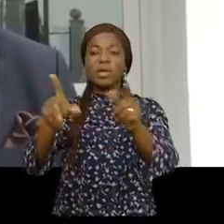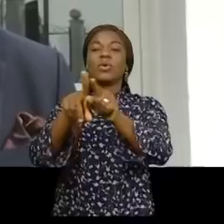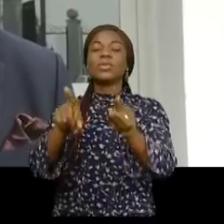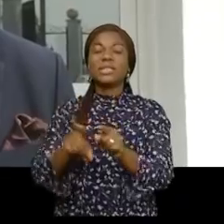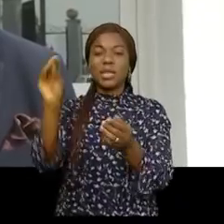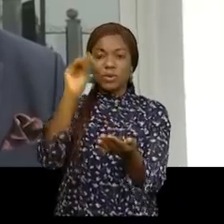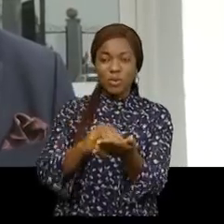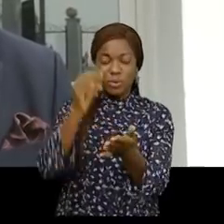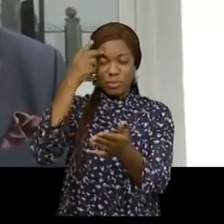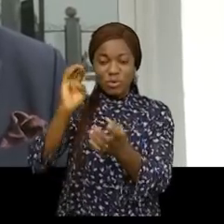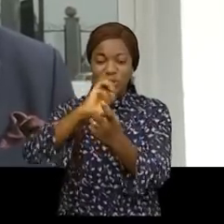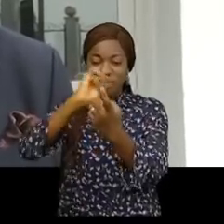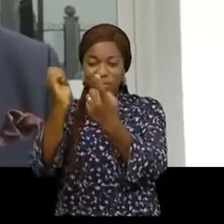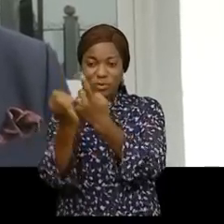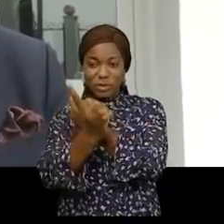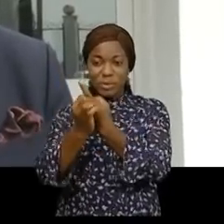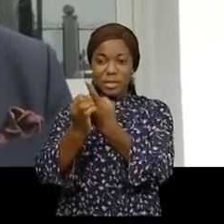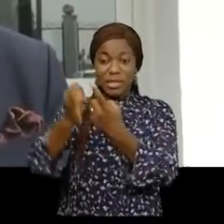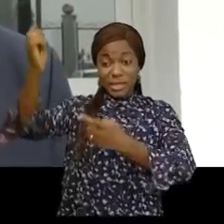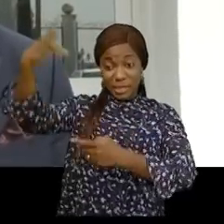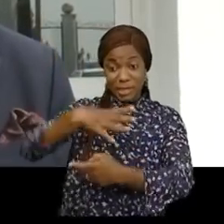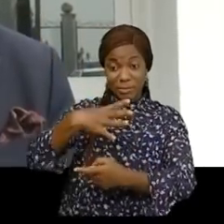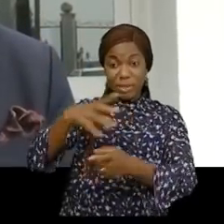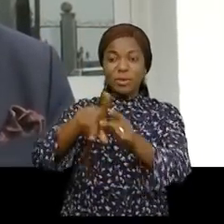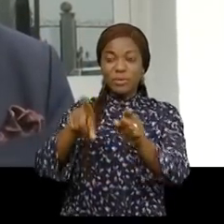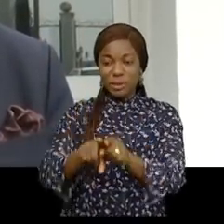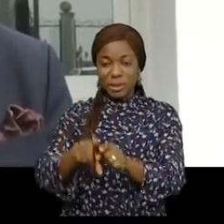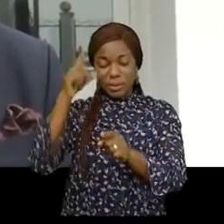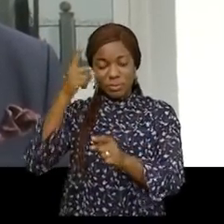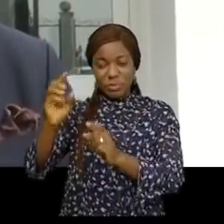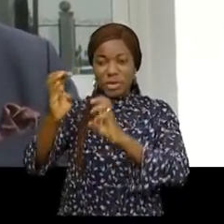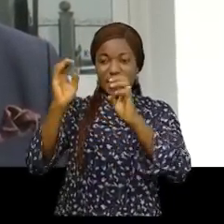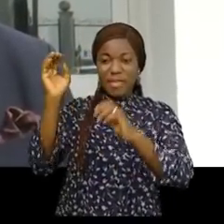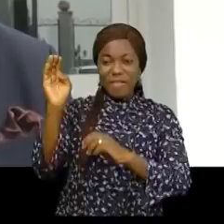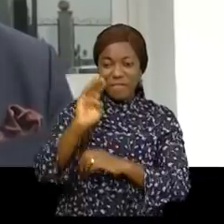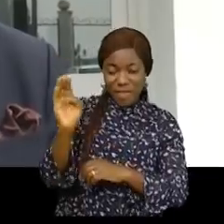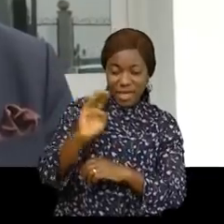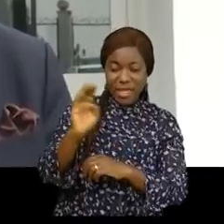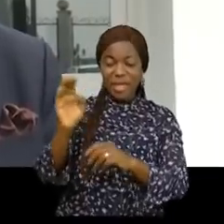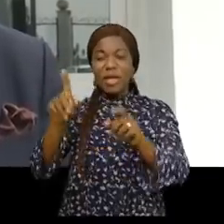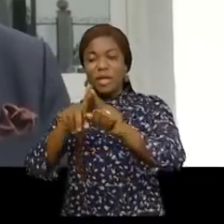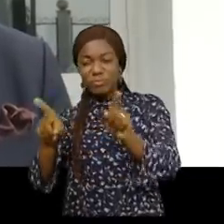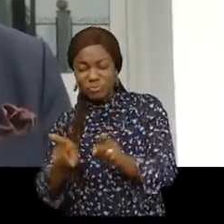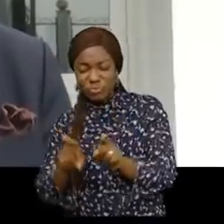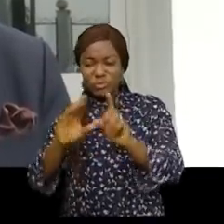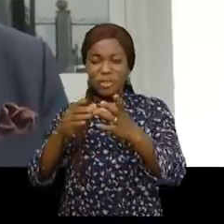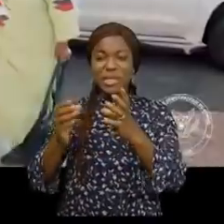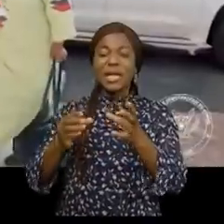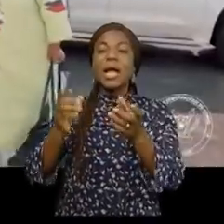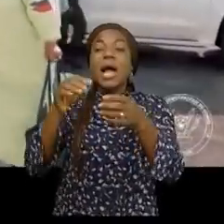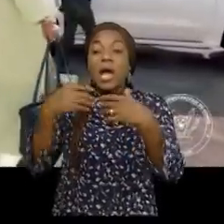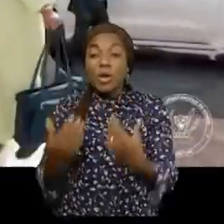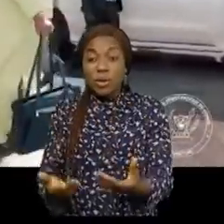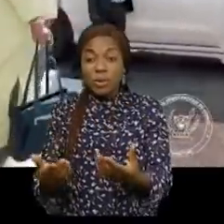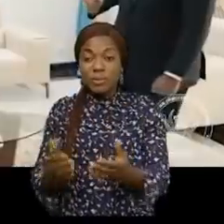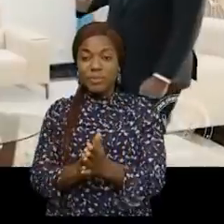aussi l'environnement, le climat, la biodiversité, ressources naturelles, énergie.